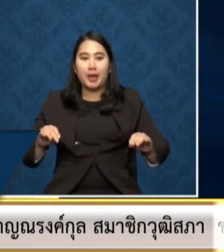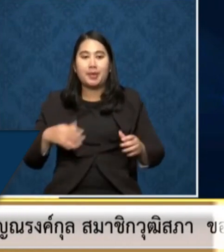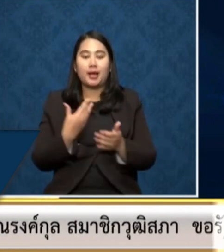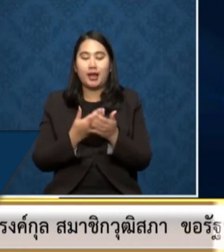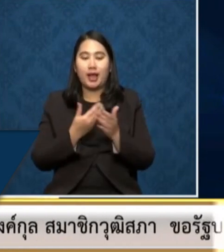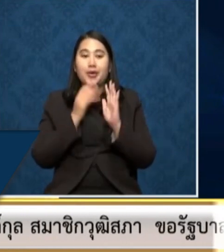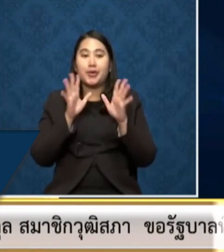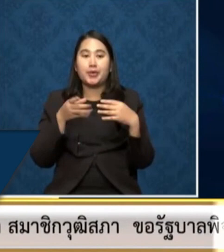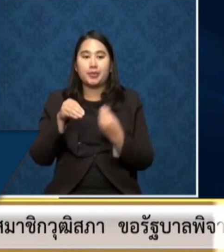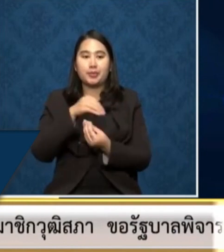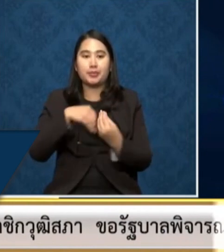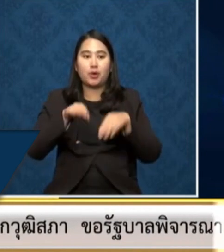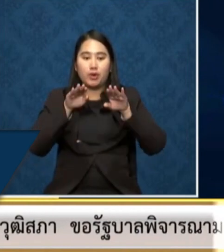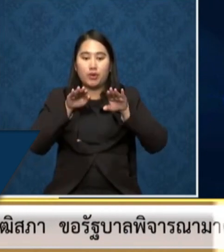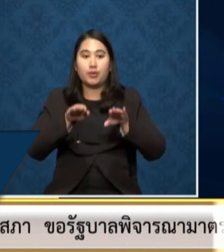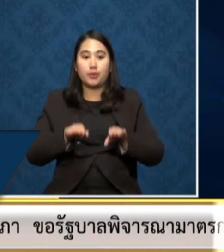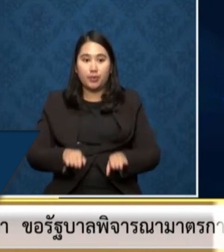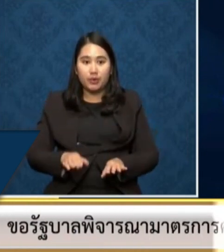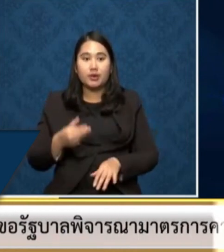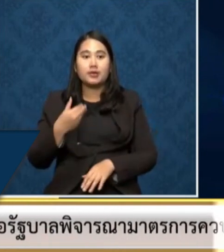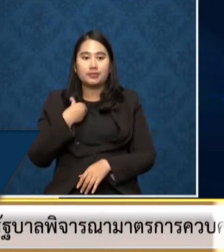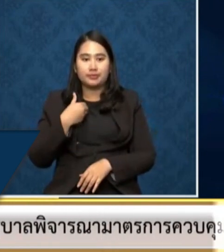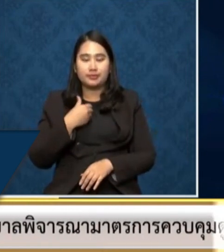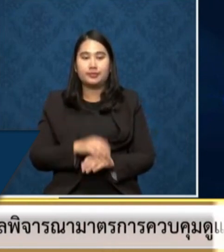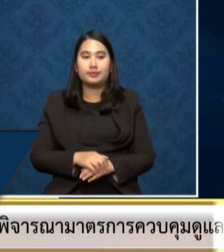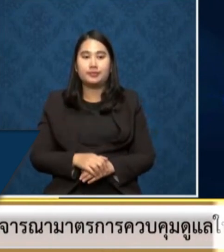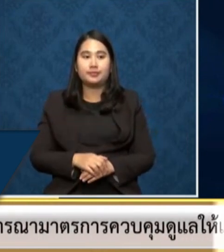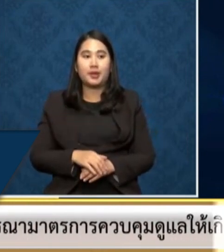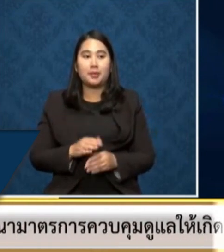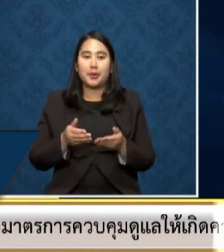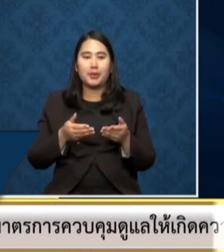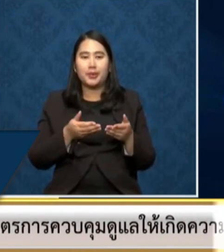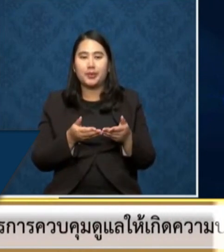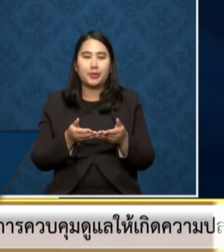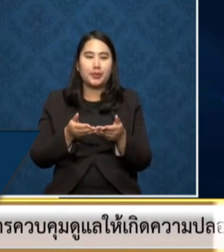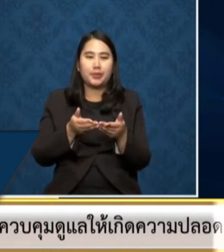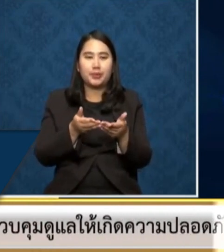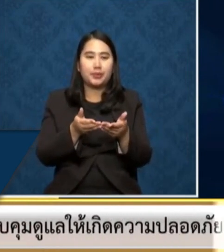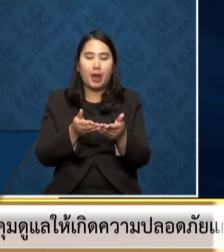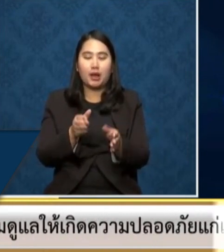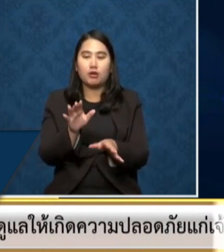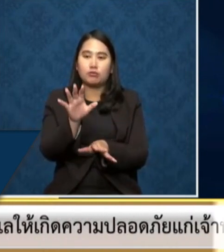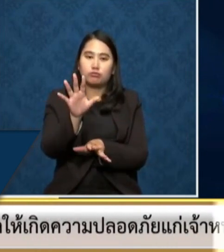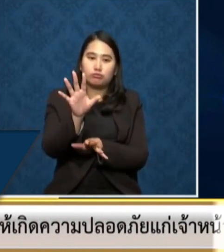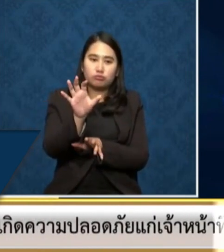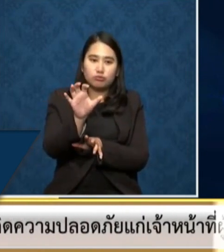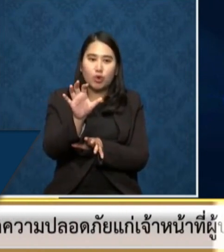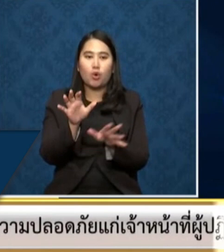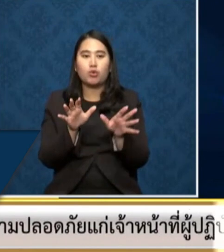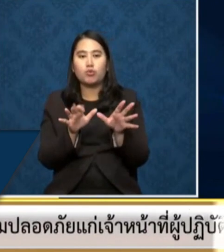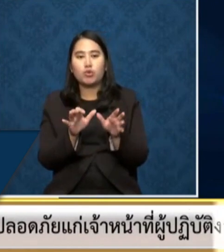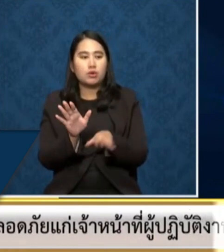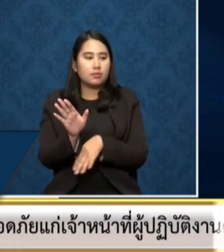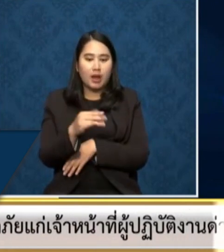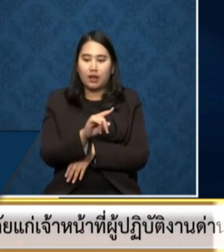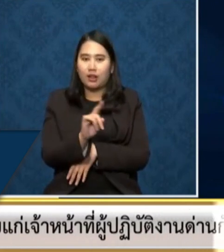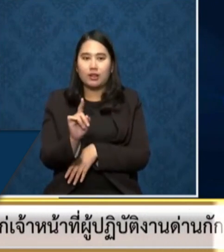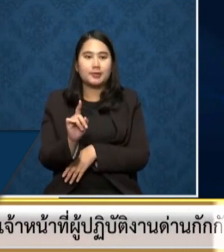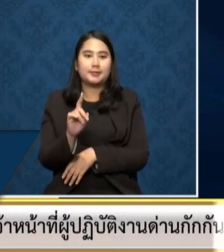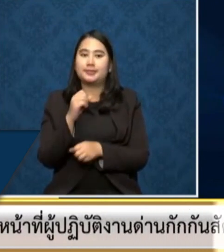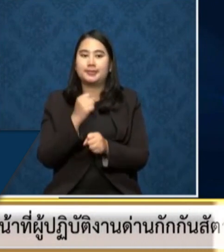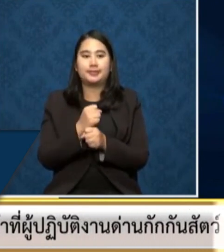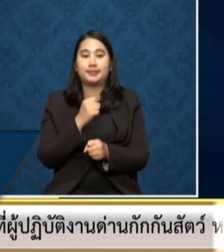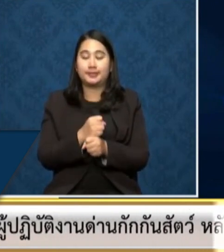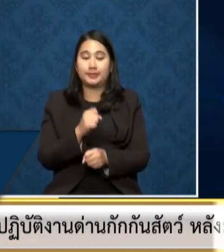มีก็ยิ่งลดลงบางรายแม้แต่การออกทะเลไปหาปูหาปลายังไม่สามารถทำได้